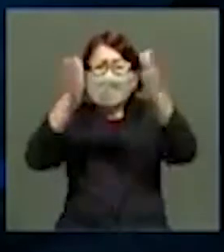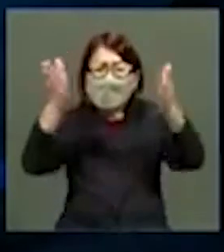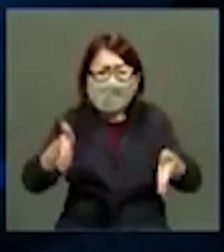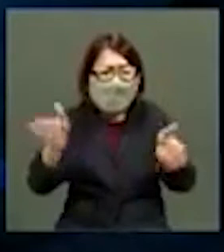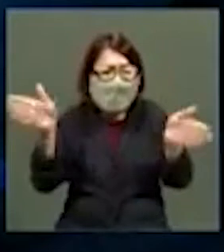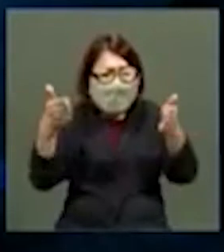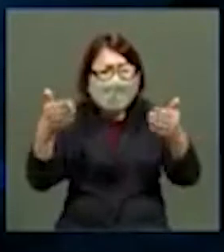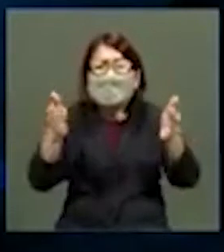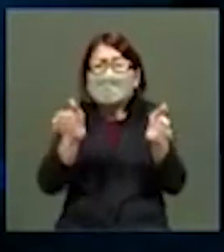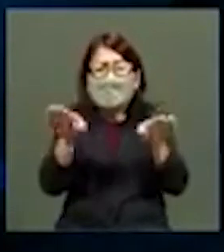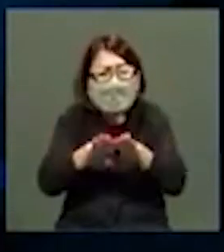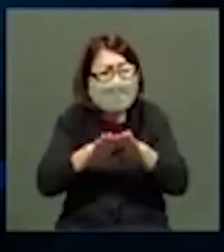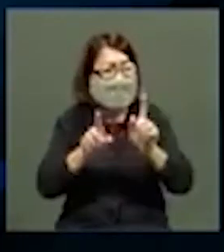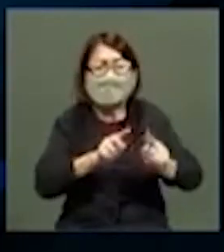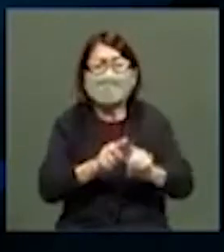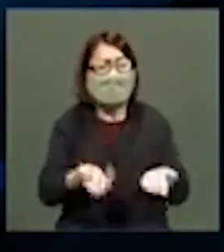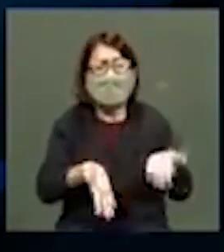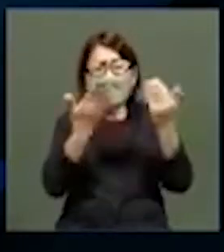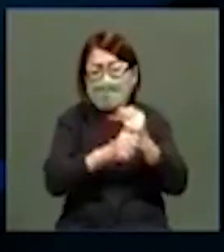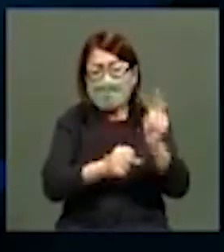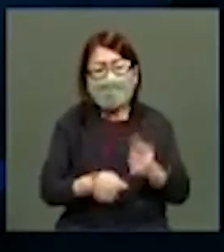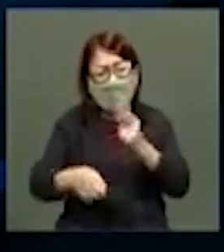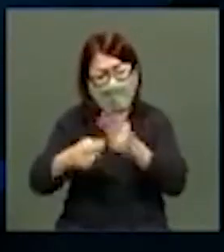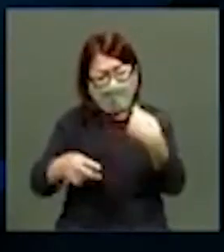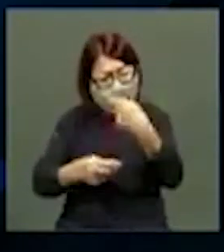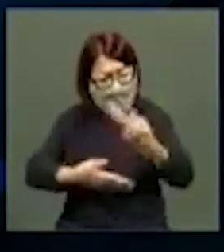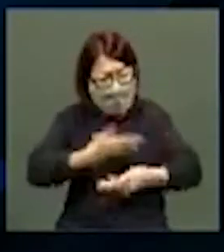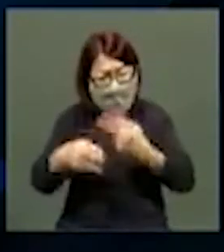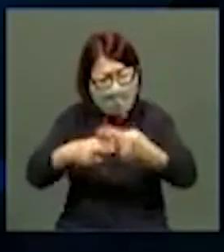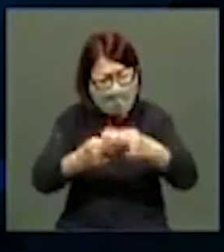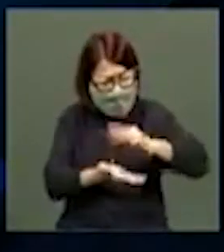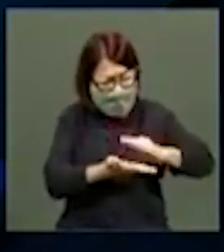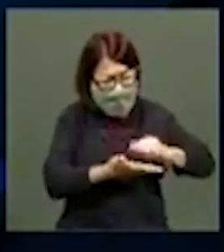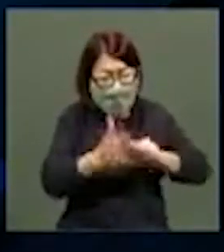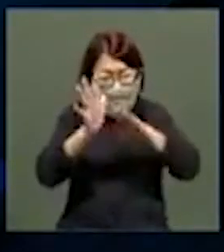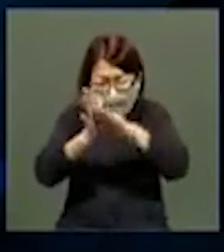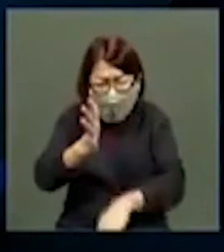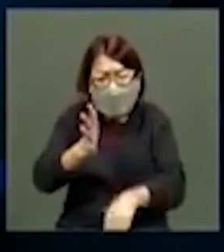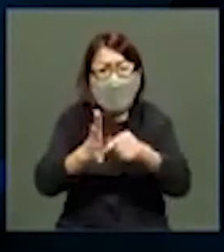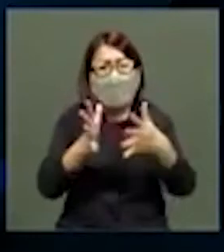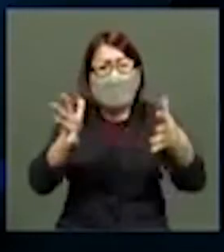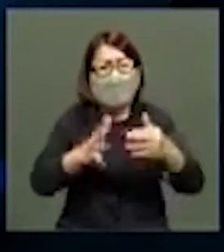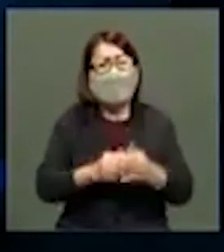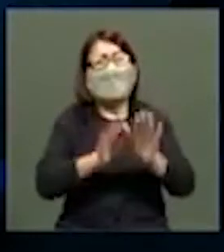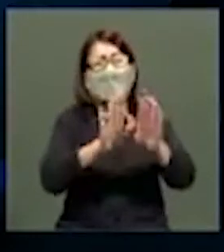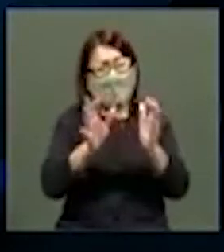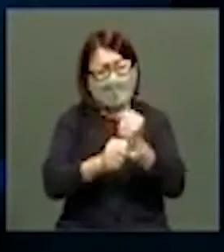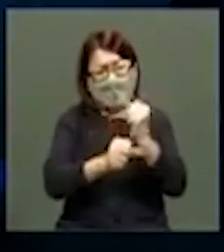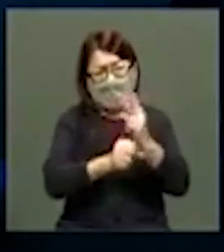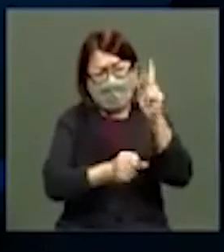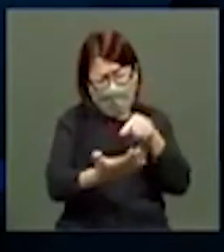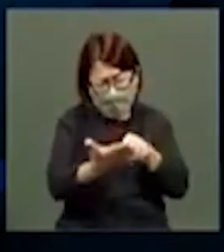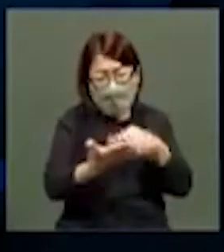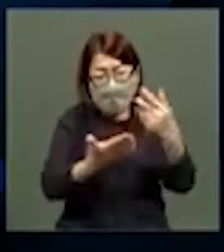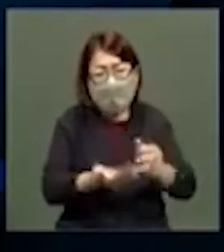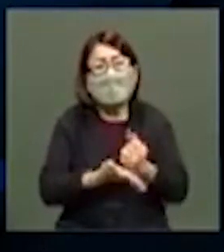อมต้องทำบัญชีทะเบียนลูกค้าผมไม่อ่านทั้งหมดนะครับเพราะว่าจะเยอะมากแต่เป็นเรื่องที่ฝากท่านสื่อสารกันเองถ้า